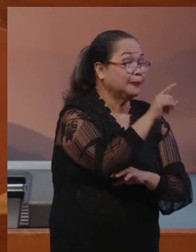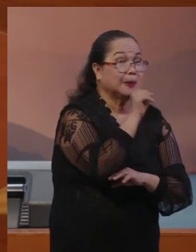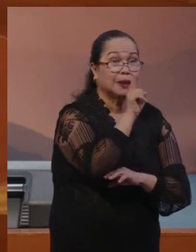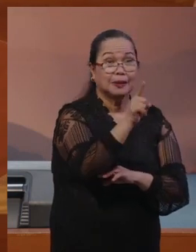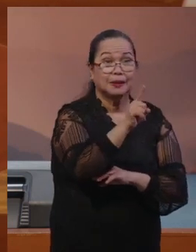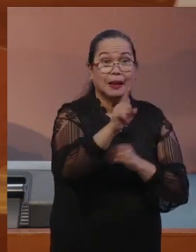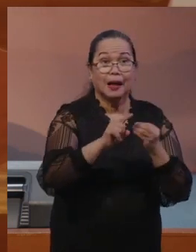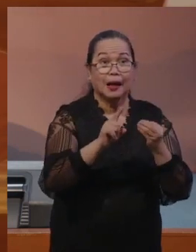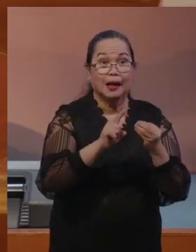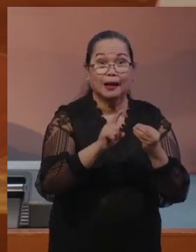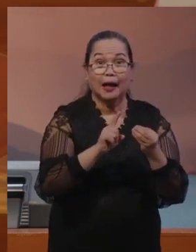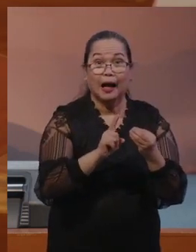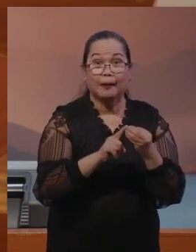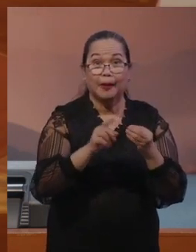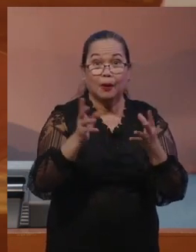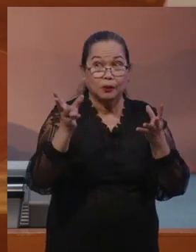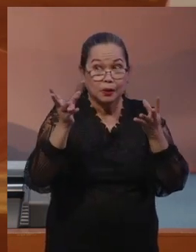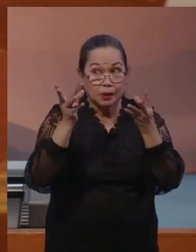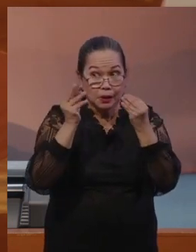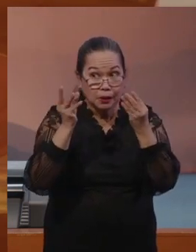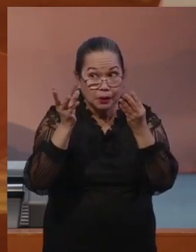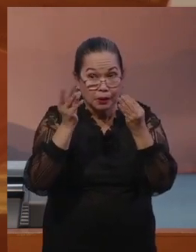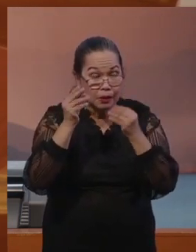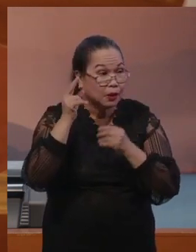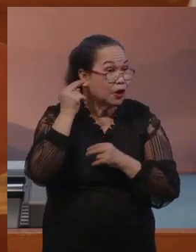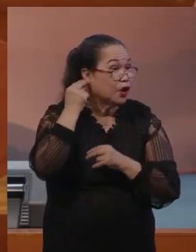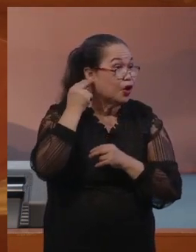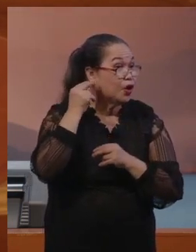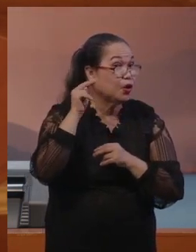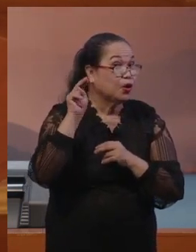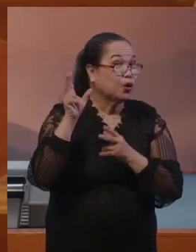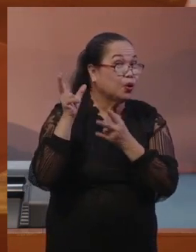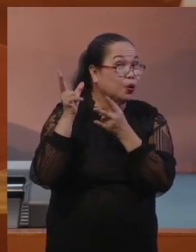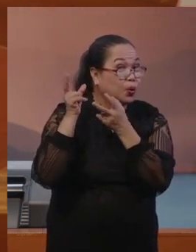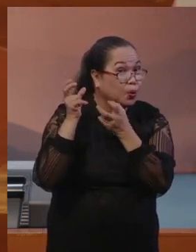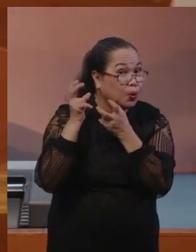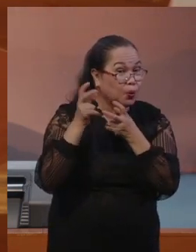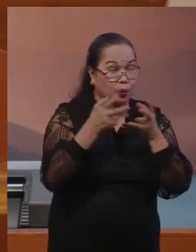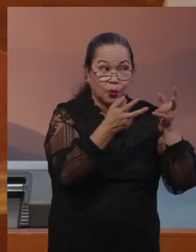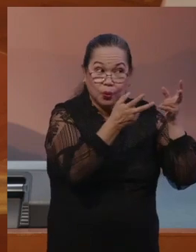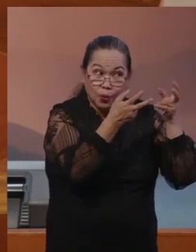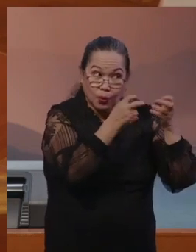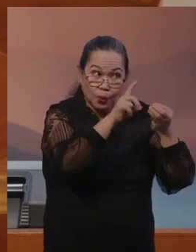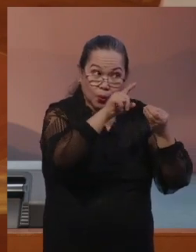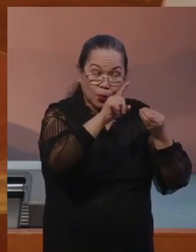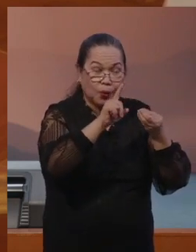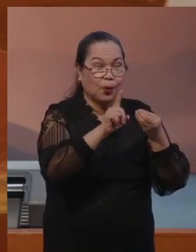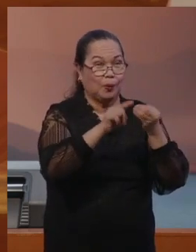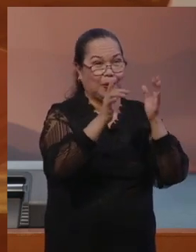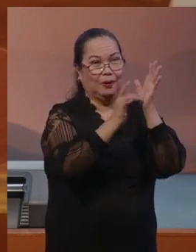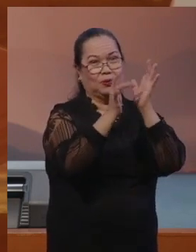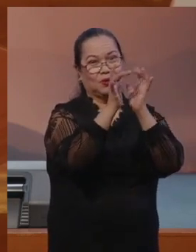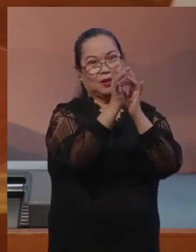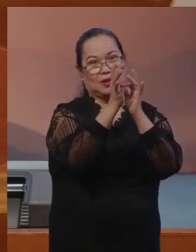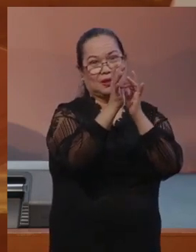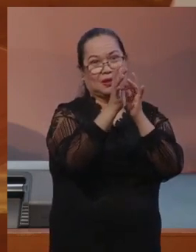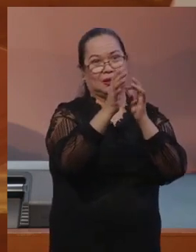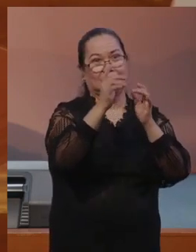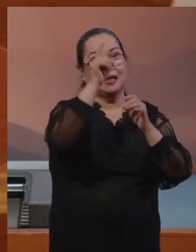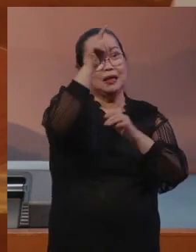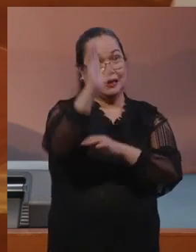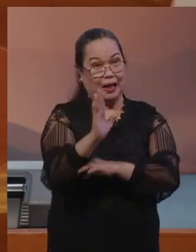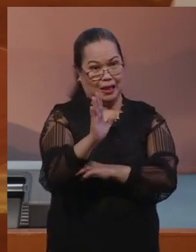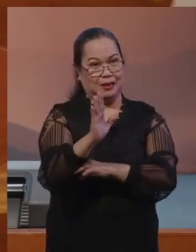lang siya ay balita na pakinggan, kwento tungkol sa ginawa ng Diyos ng Israel para